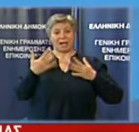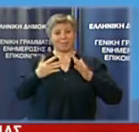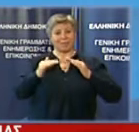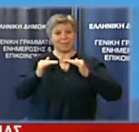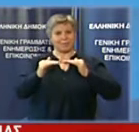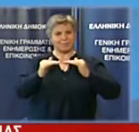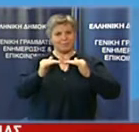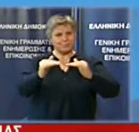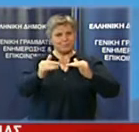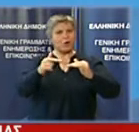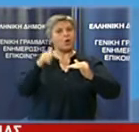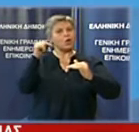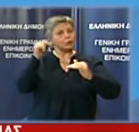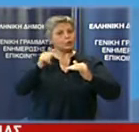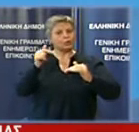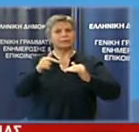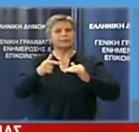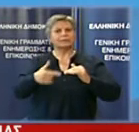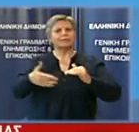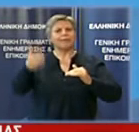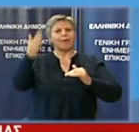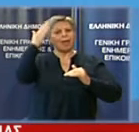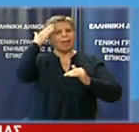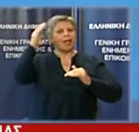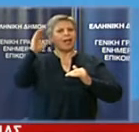ασφαλές επενδυτικό περιβάλλον.